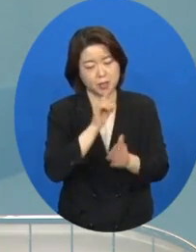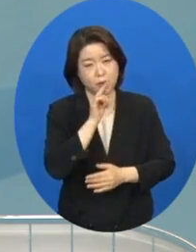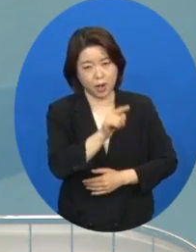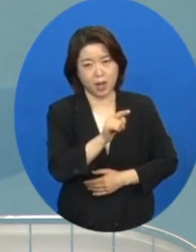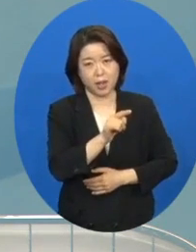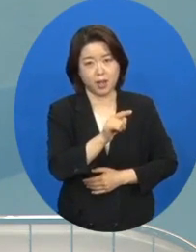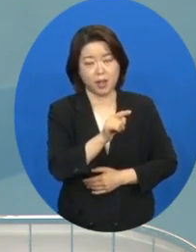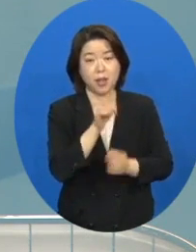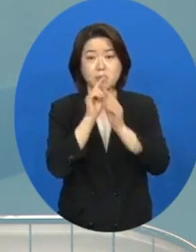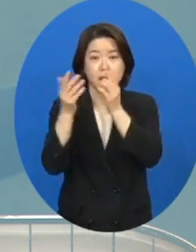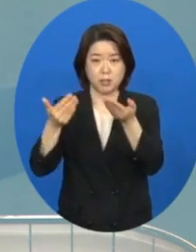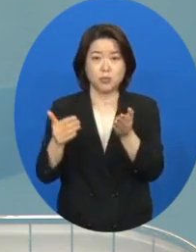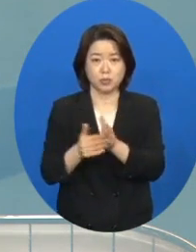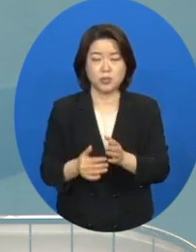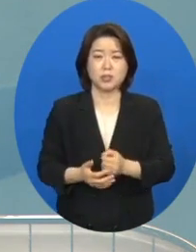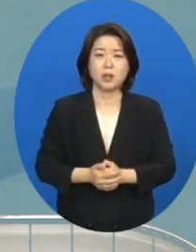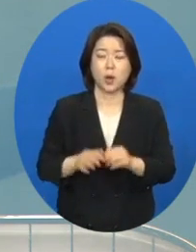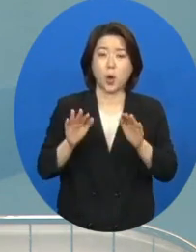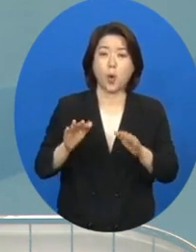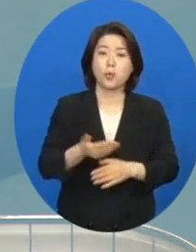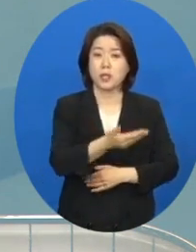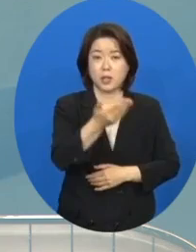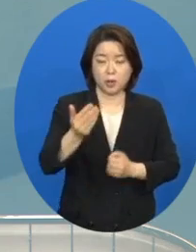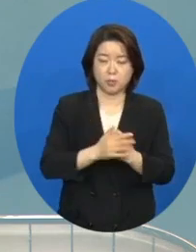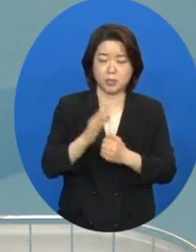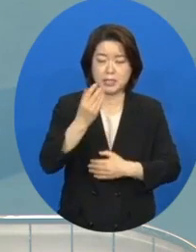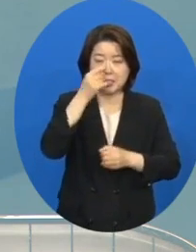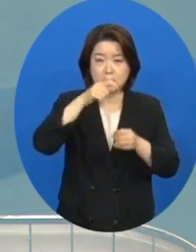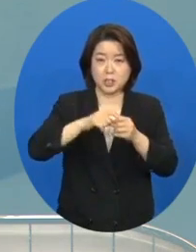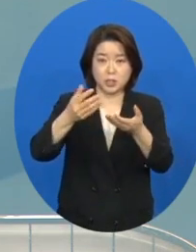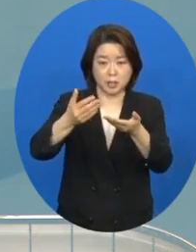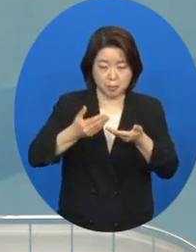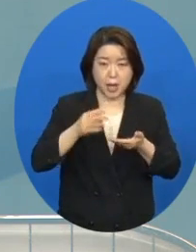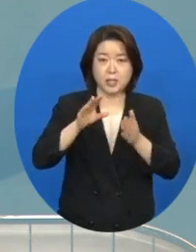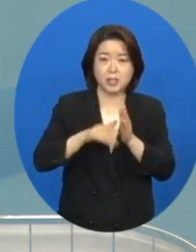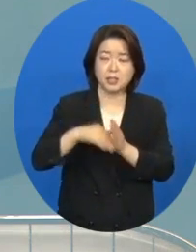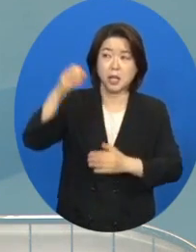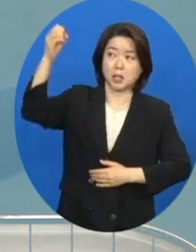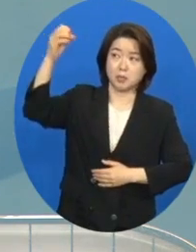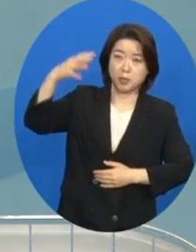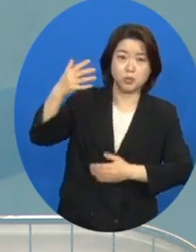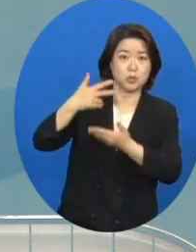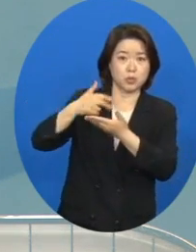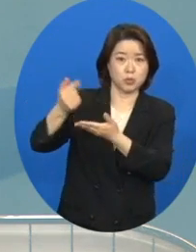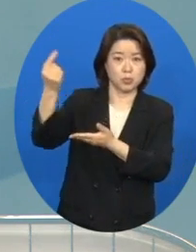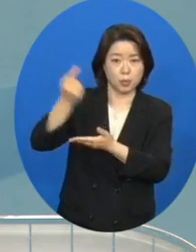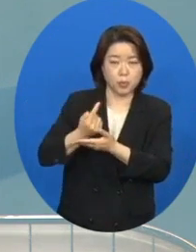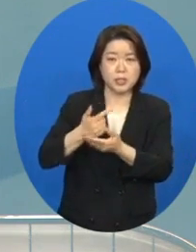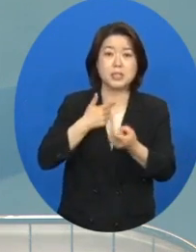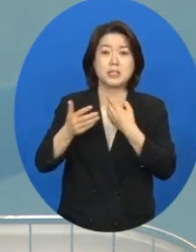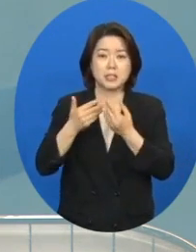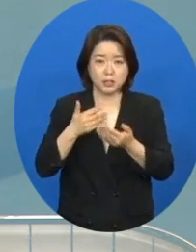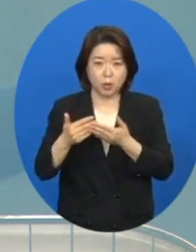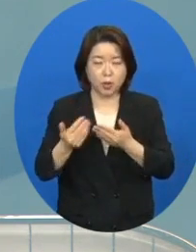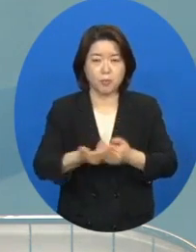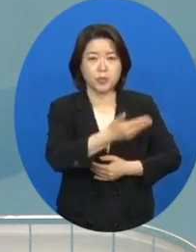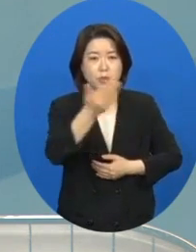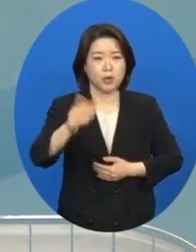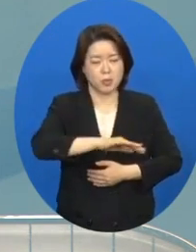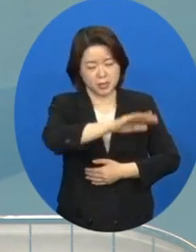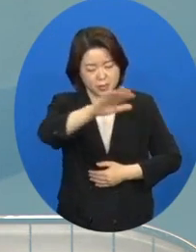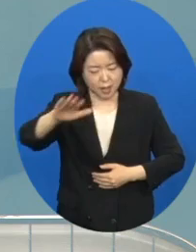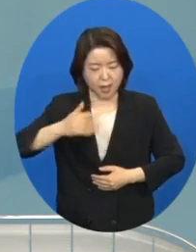거죠. 여러분이 오늘 성찬을 받으시는데, 빛으로 주님이 오시는 경험을 여러분이 할